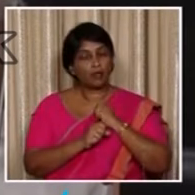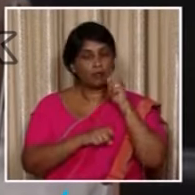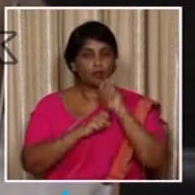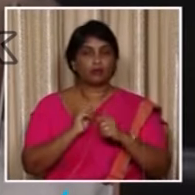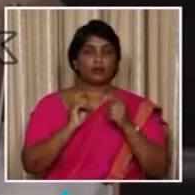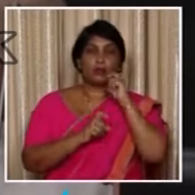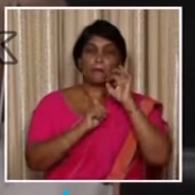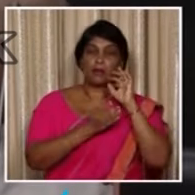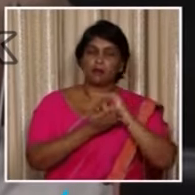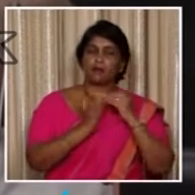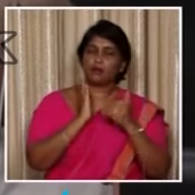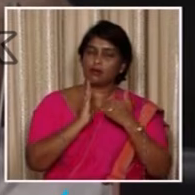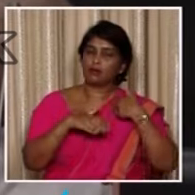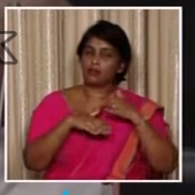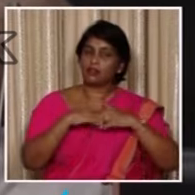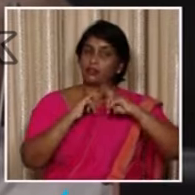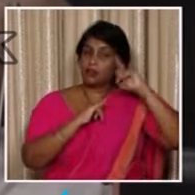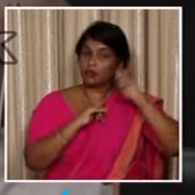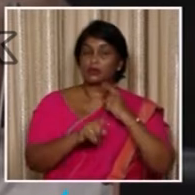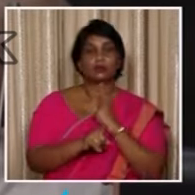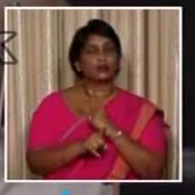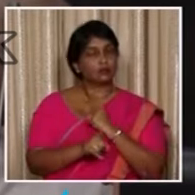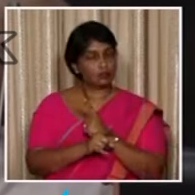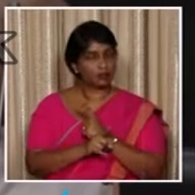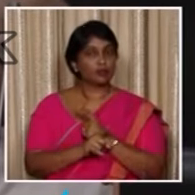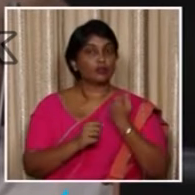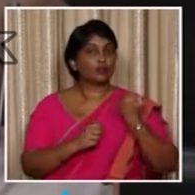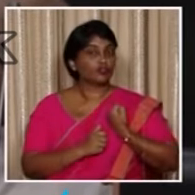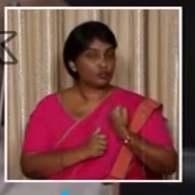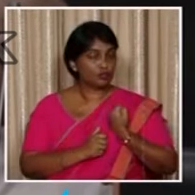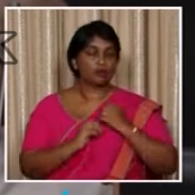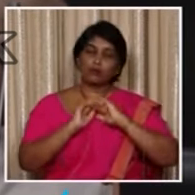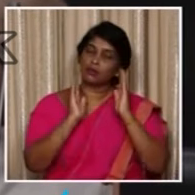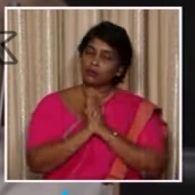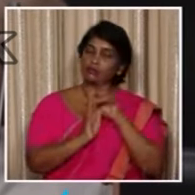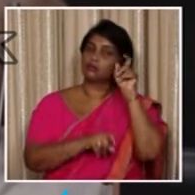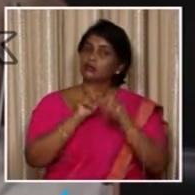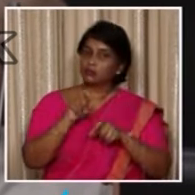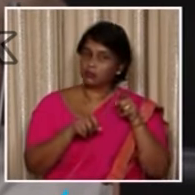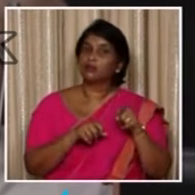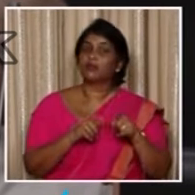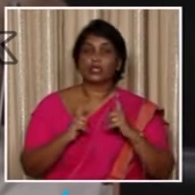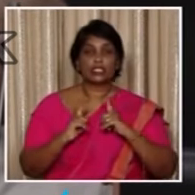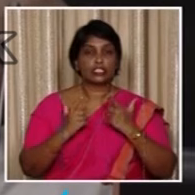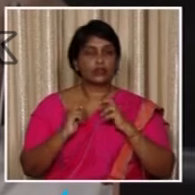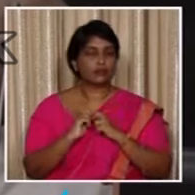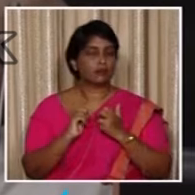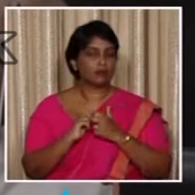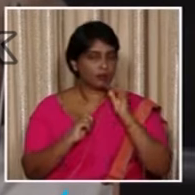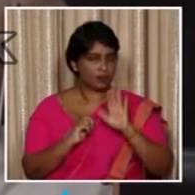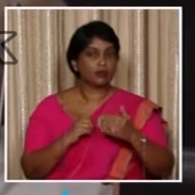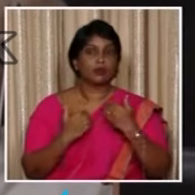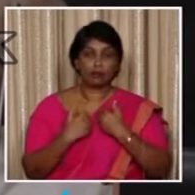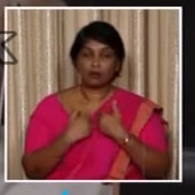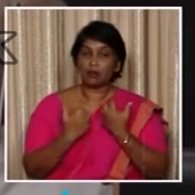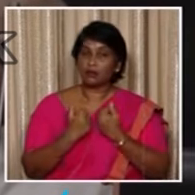කරදර වලට මුහුණ දුන්නා. විශ්වවිද්‍යාල ආචාර්යවරු වෛද්‍යවරු ආදී විවිධ ශේෂ්ත්‍ර අයට ජීවන ප්‍රශ්න ඇති වුණා.